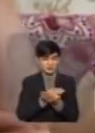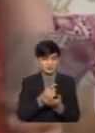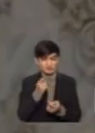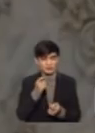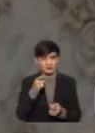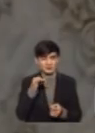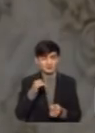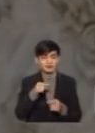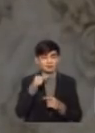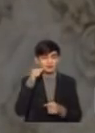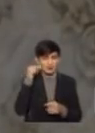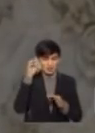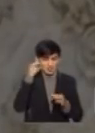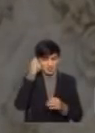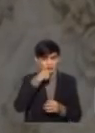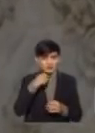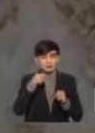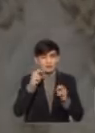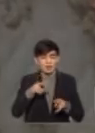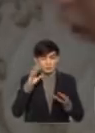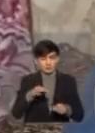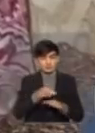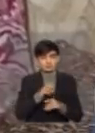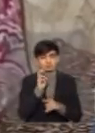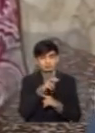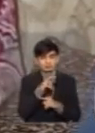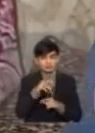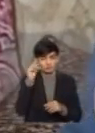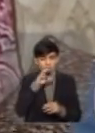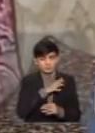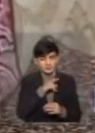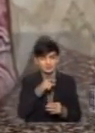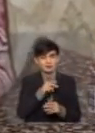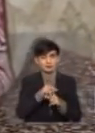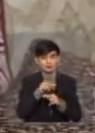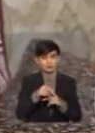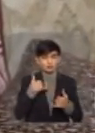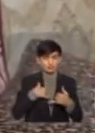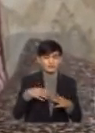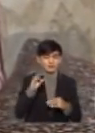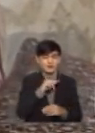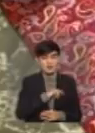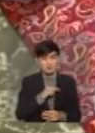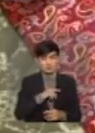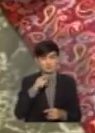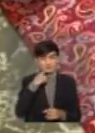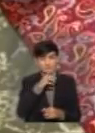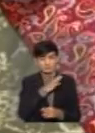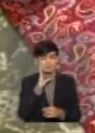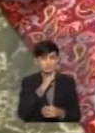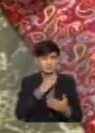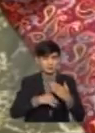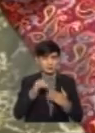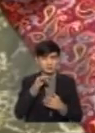жылдан бастап арнайы оңалту орталығына беріпті. Ұлының аяқ астынан сөйлеуі осы орталықтағы мамандардың жұмысының жемісі дейді анасы.